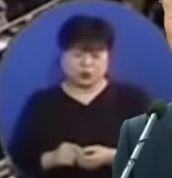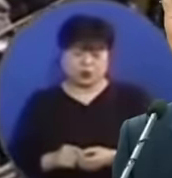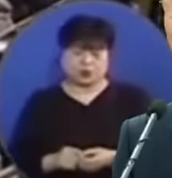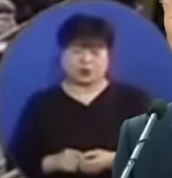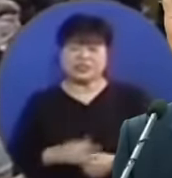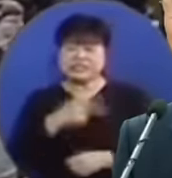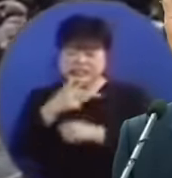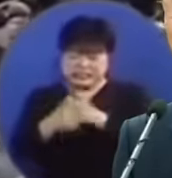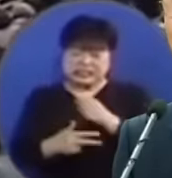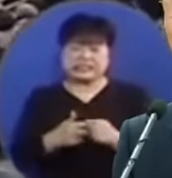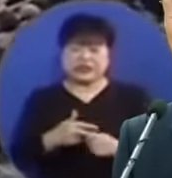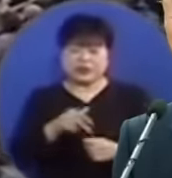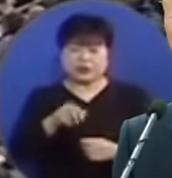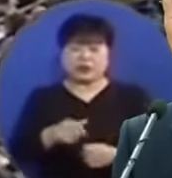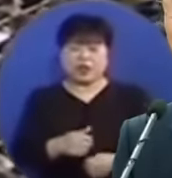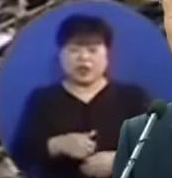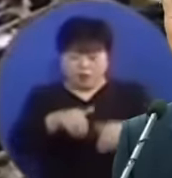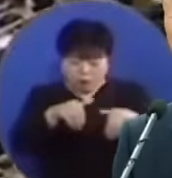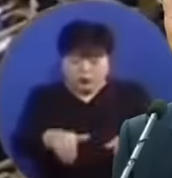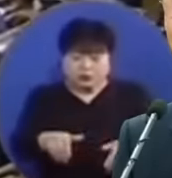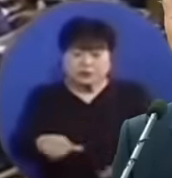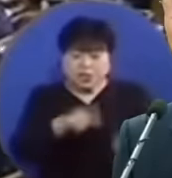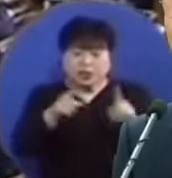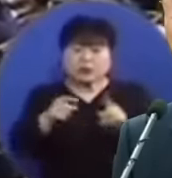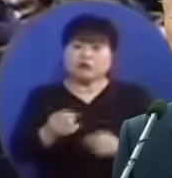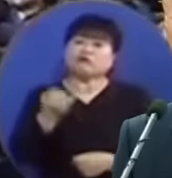동안 머슴으로 숨기고 살아도 그것이